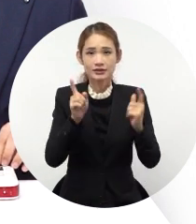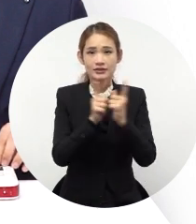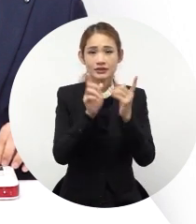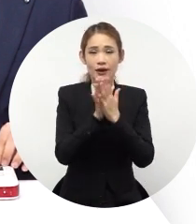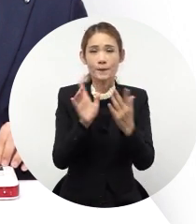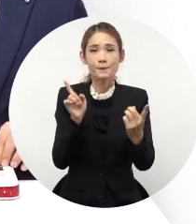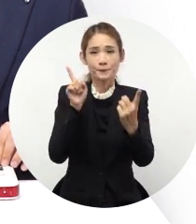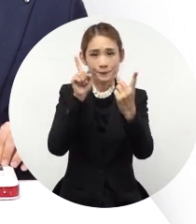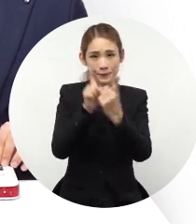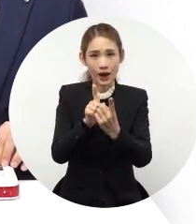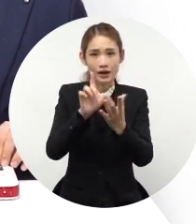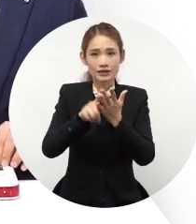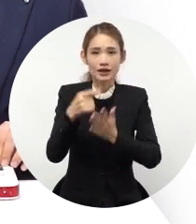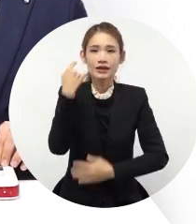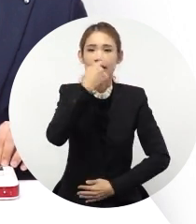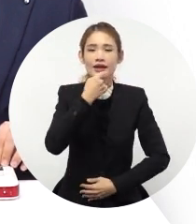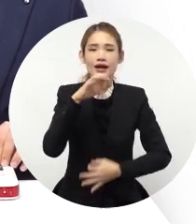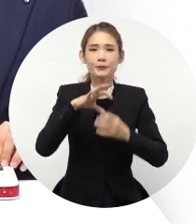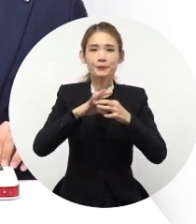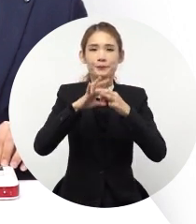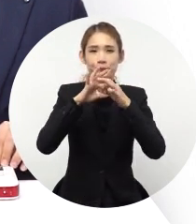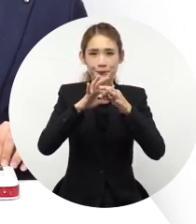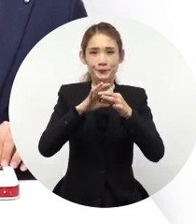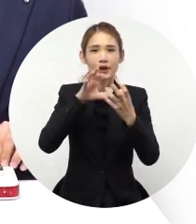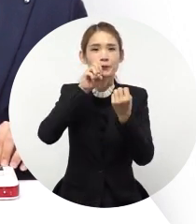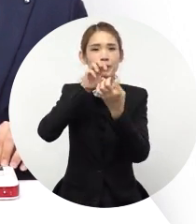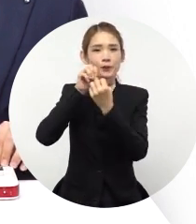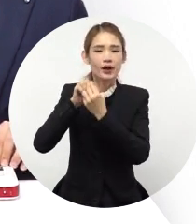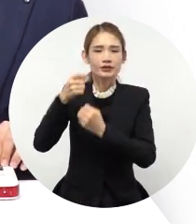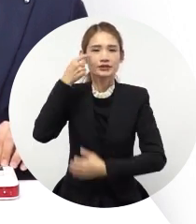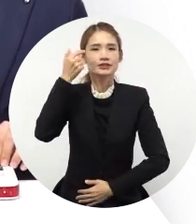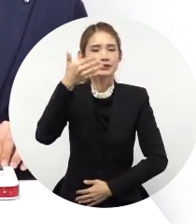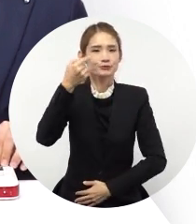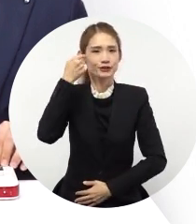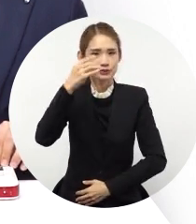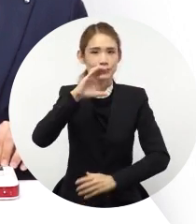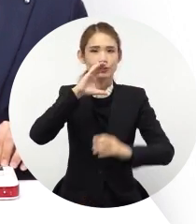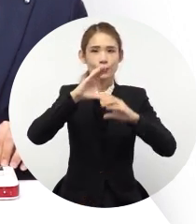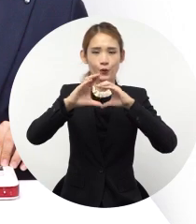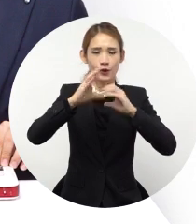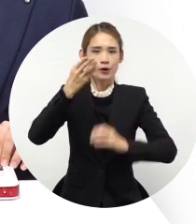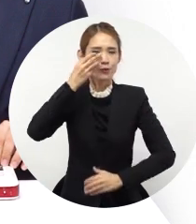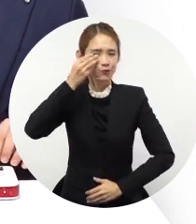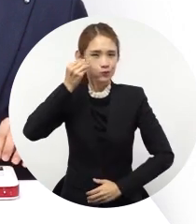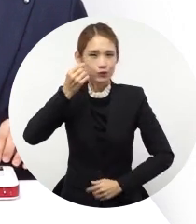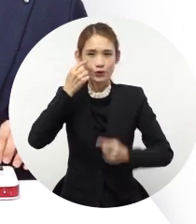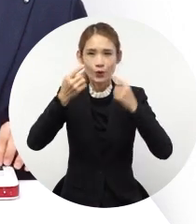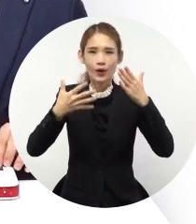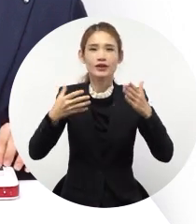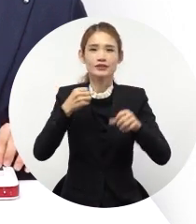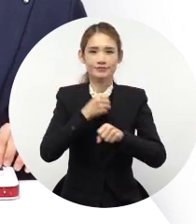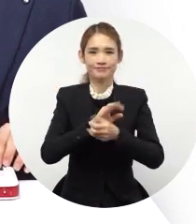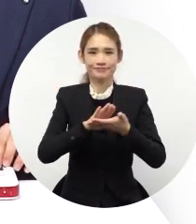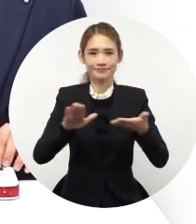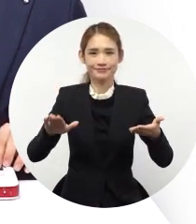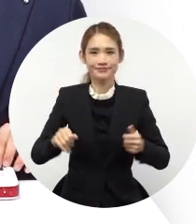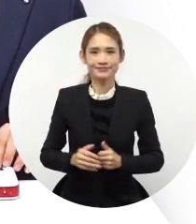직접 만났을 때 입을 열어서 질문하면 원활하게 소통할 수 있을 거라 확실합니다.